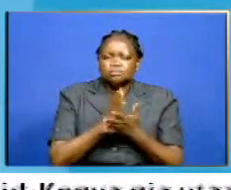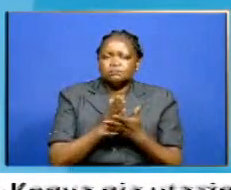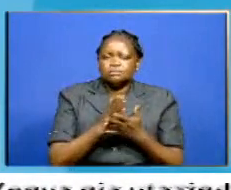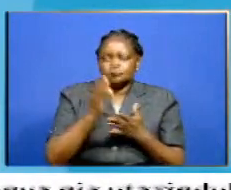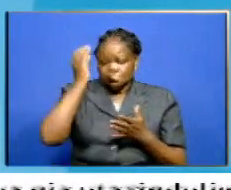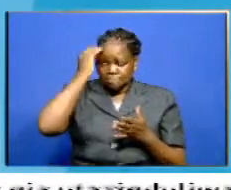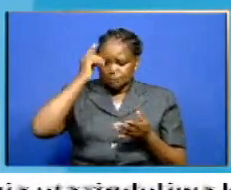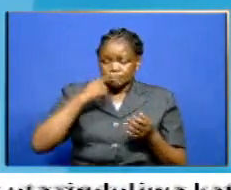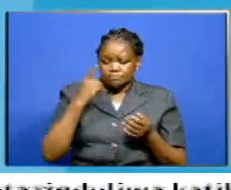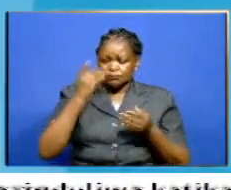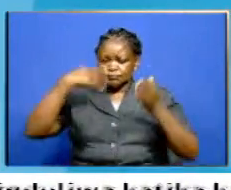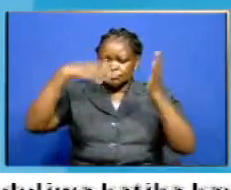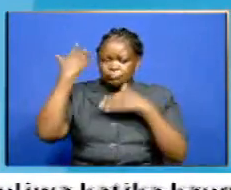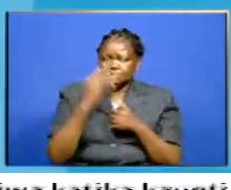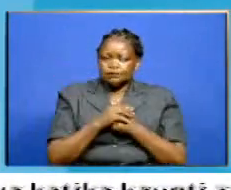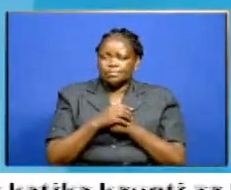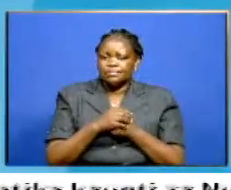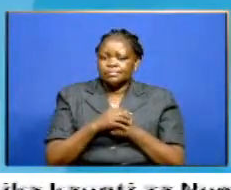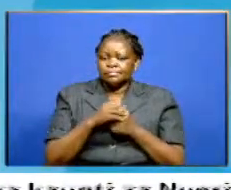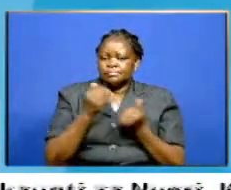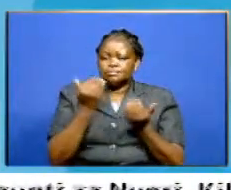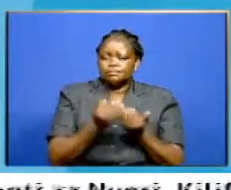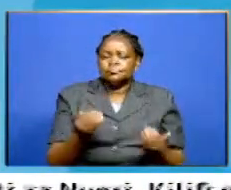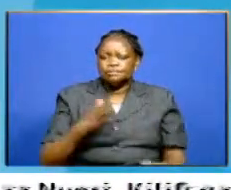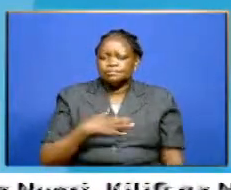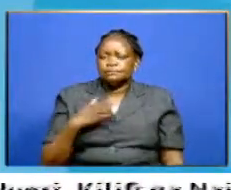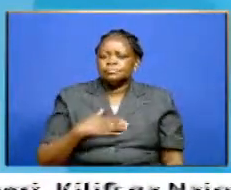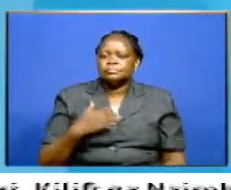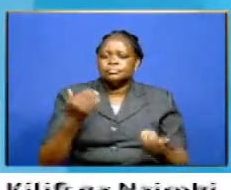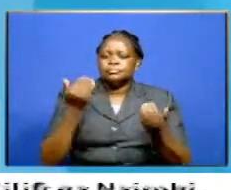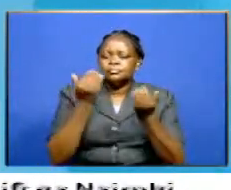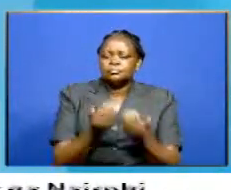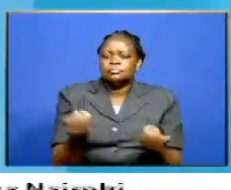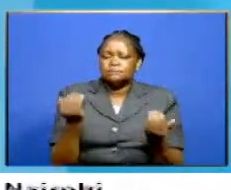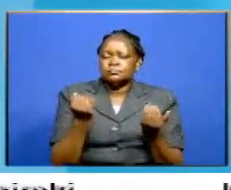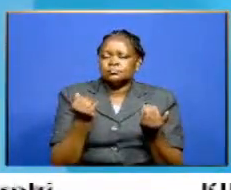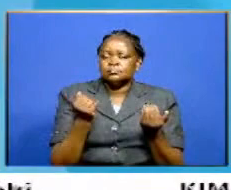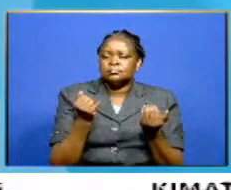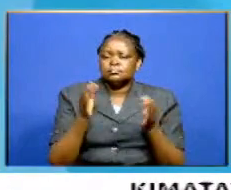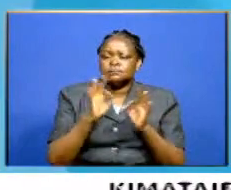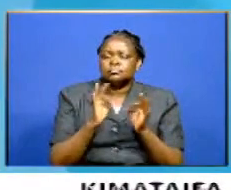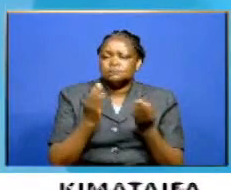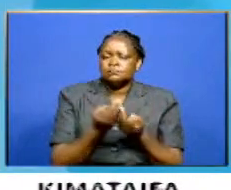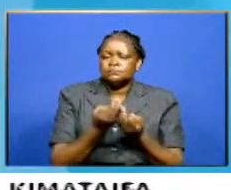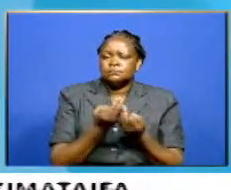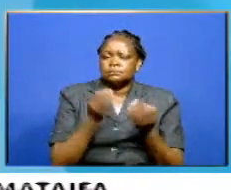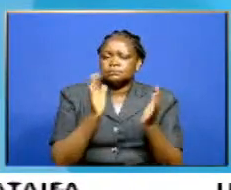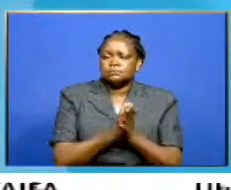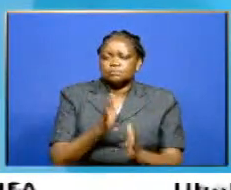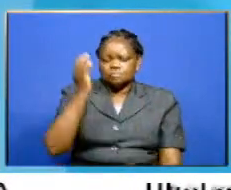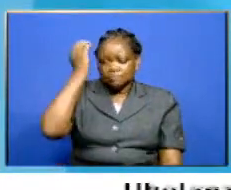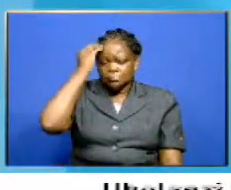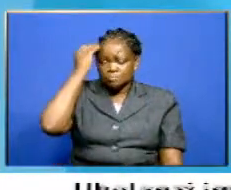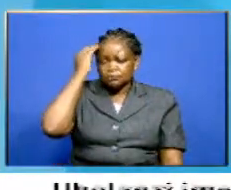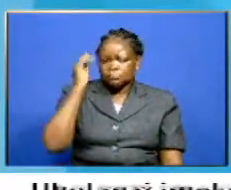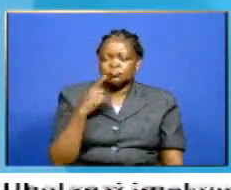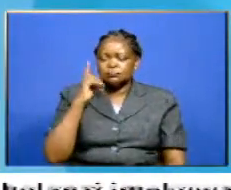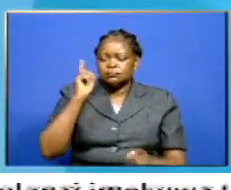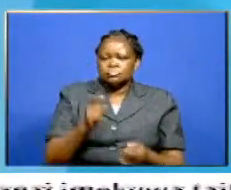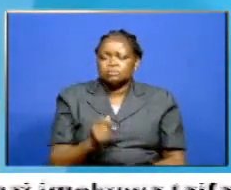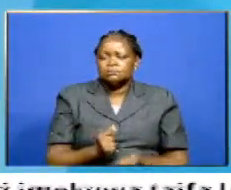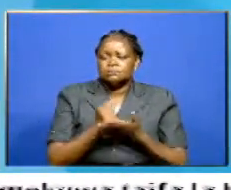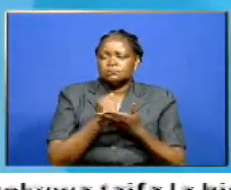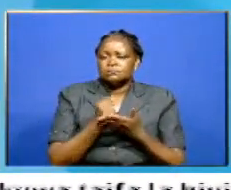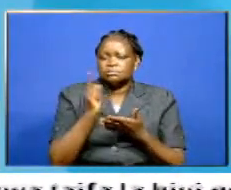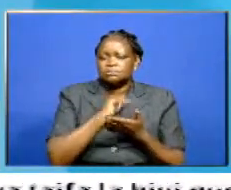katika vyuo vikuu ni watoto wetu, ni watoto katika jamii, na ni wanafunzi ambao wanafaa kusaidiwa. Nasema